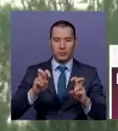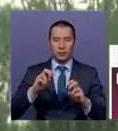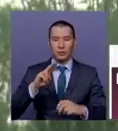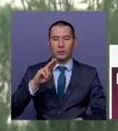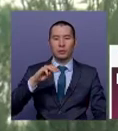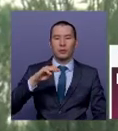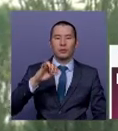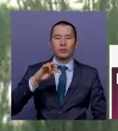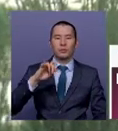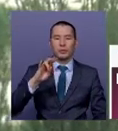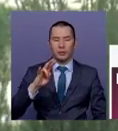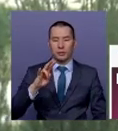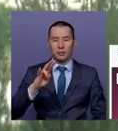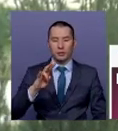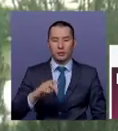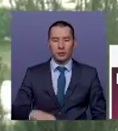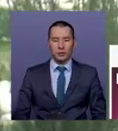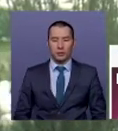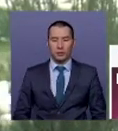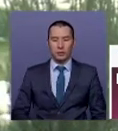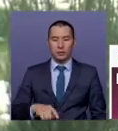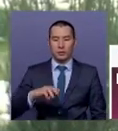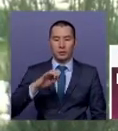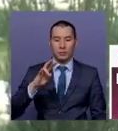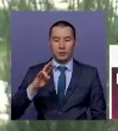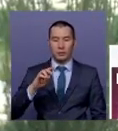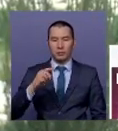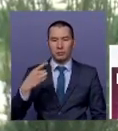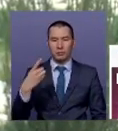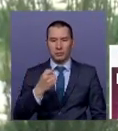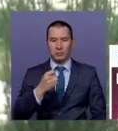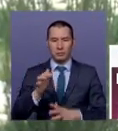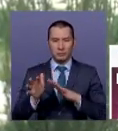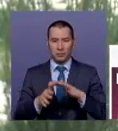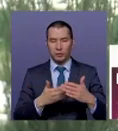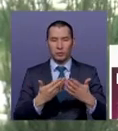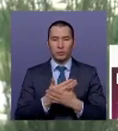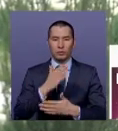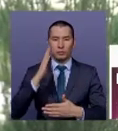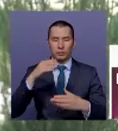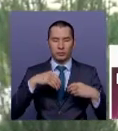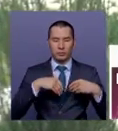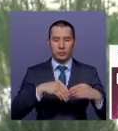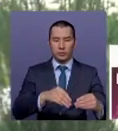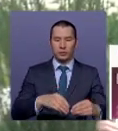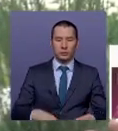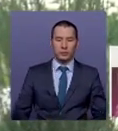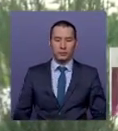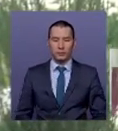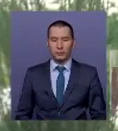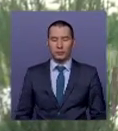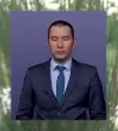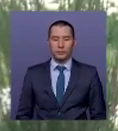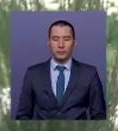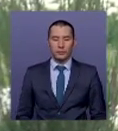тюльпаны. Кстати, тюльпаны опадут буквально через неделю-полторы, и на их место будут высажены новые цветы, которые будут радовать алматинцев уже все